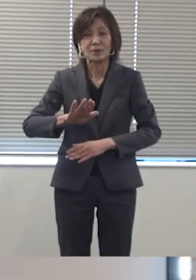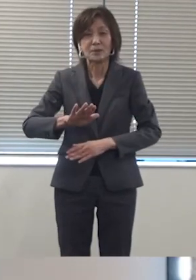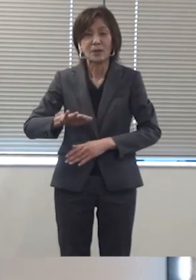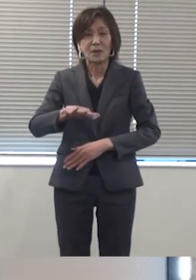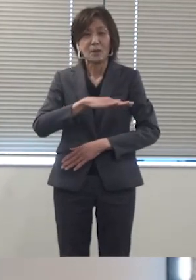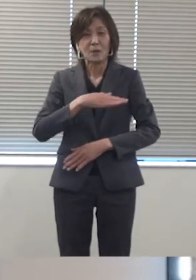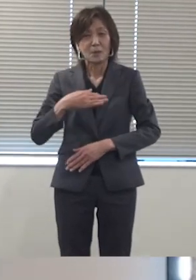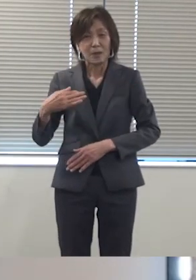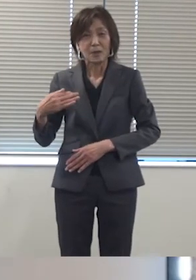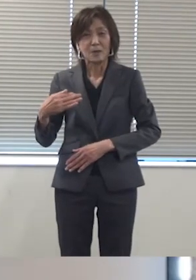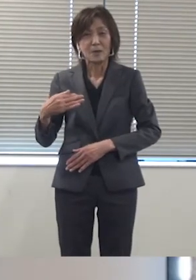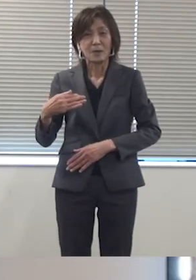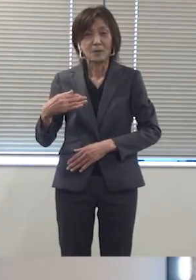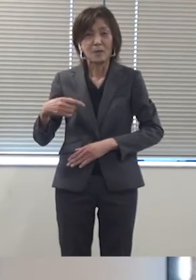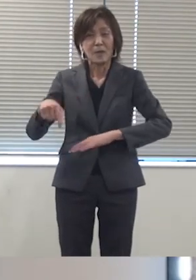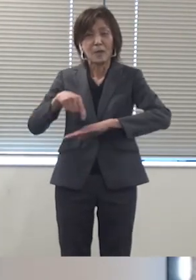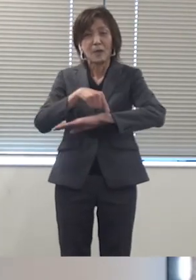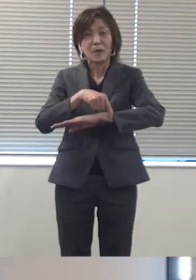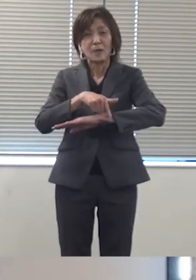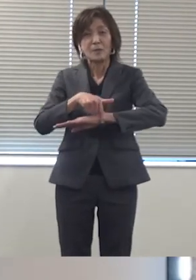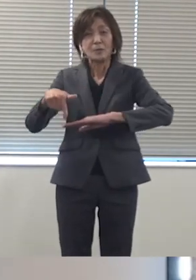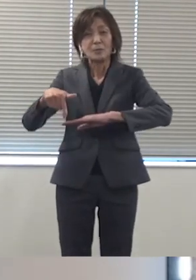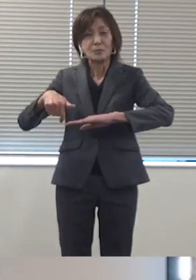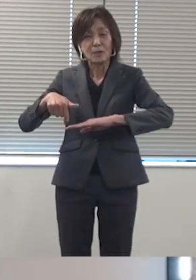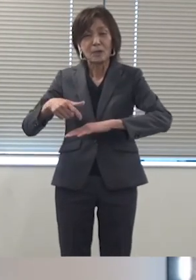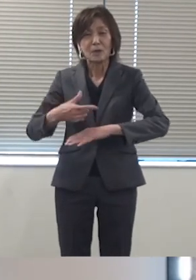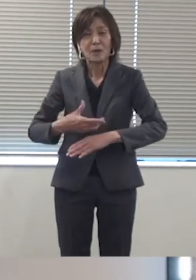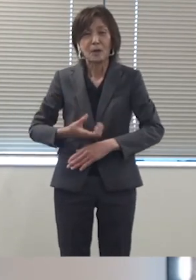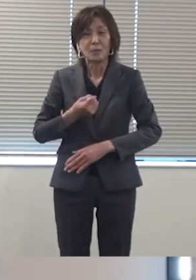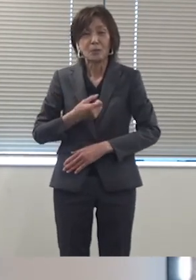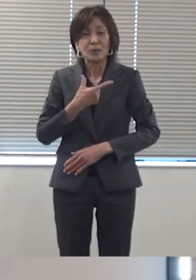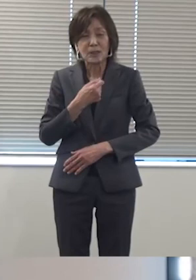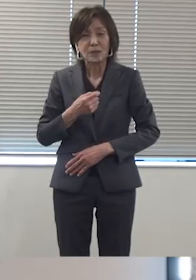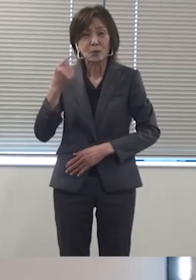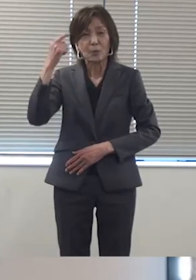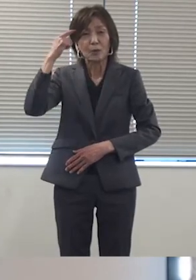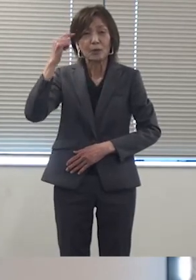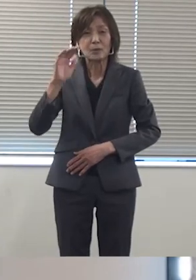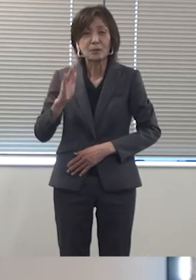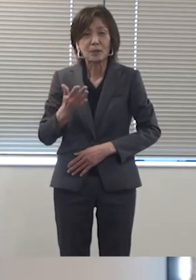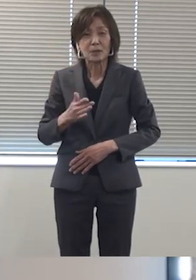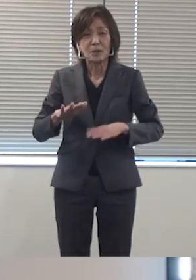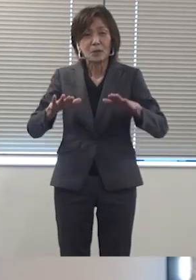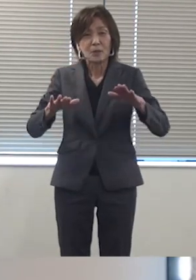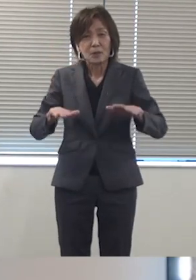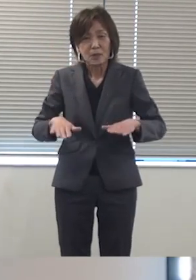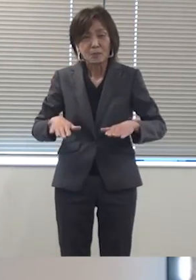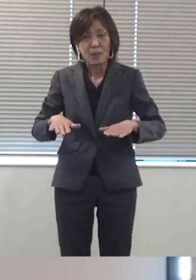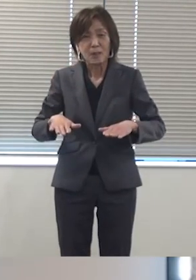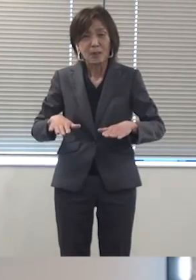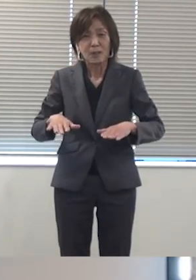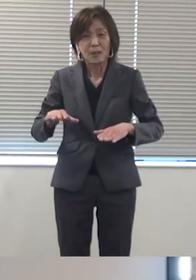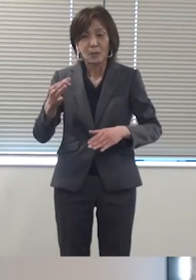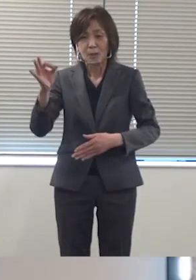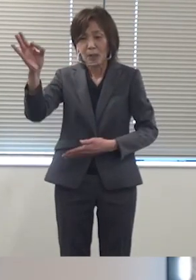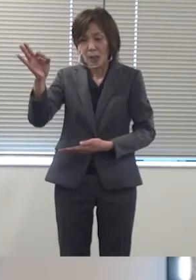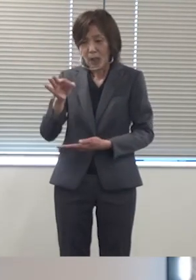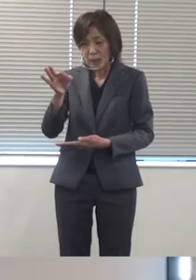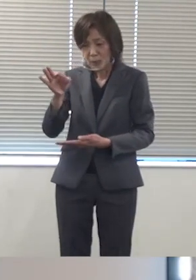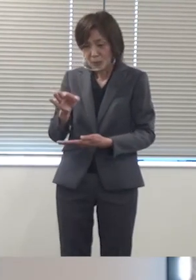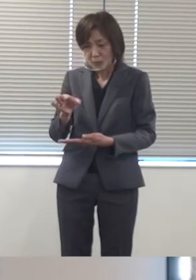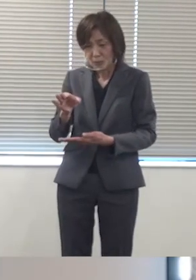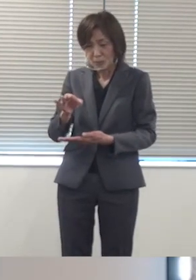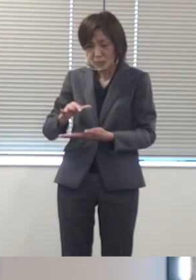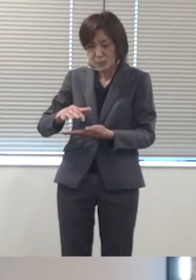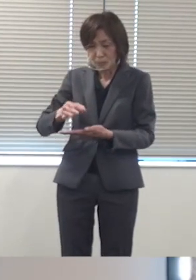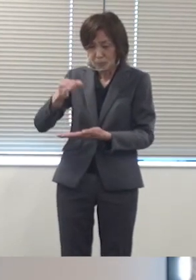らい状況でございまして、今こう立てたところがかなり変動する要素もございますので、そのあたりは令和4年度にかけて、どういったことをど